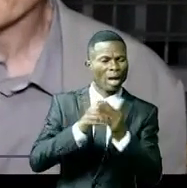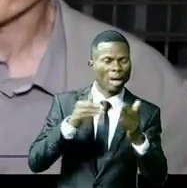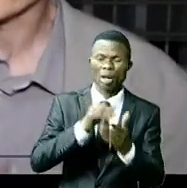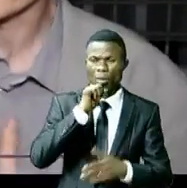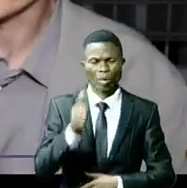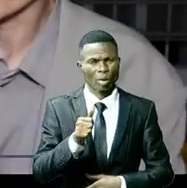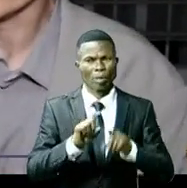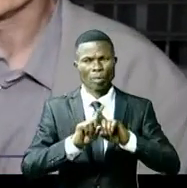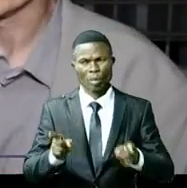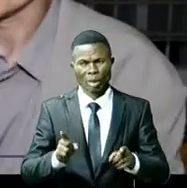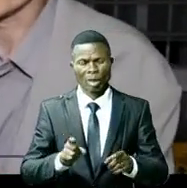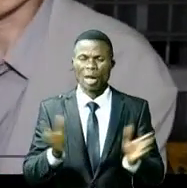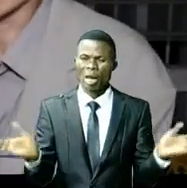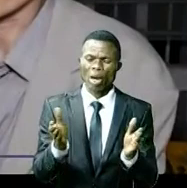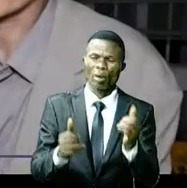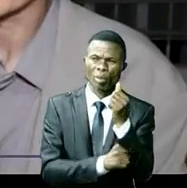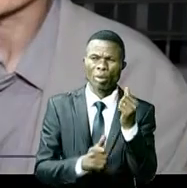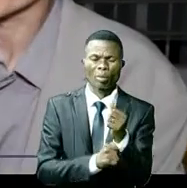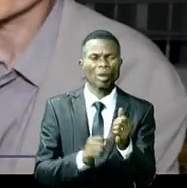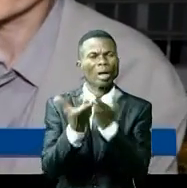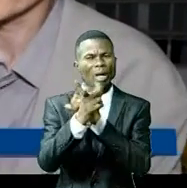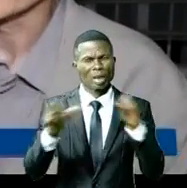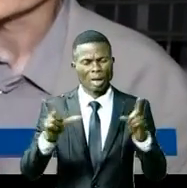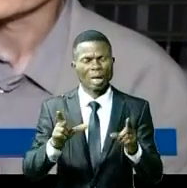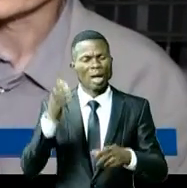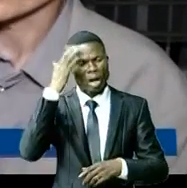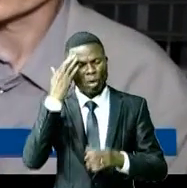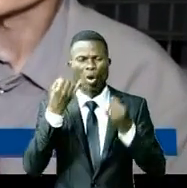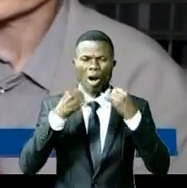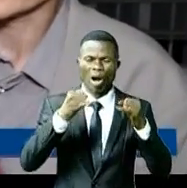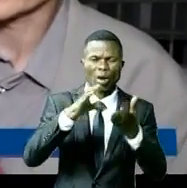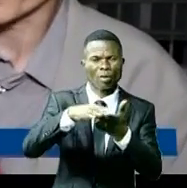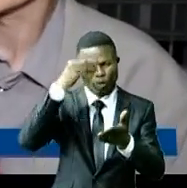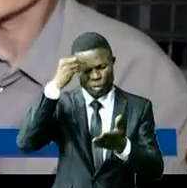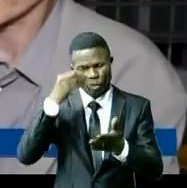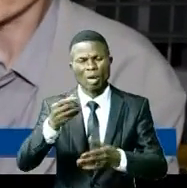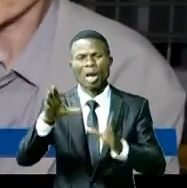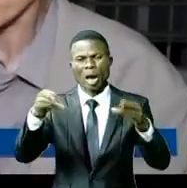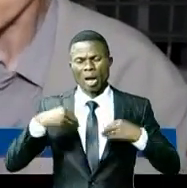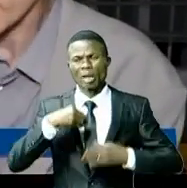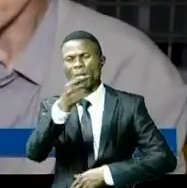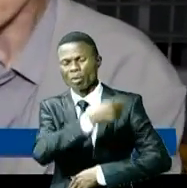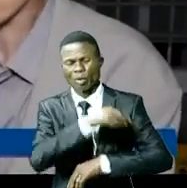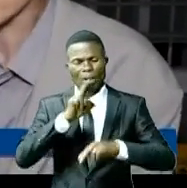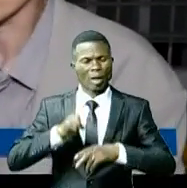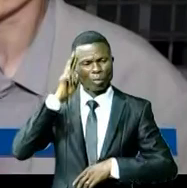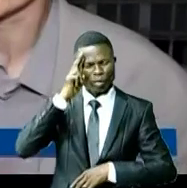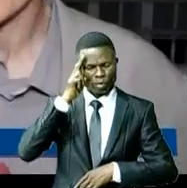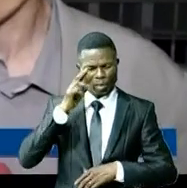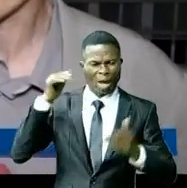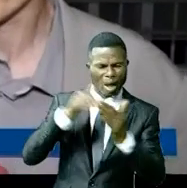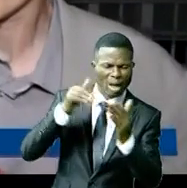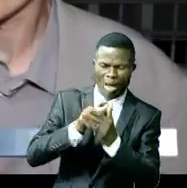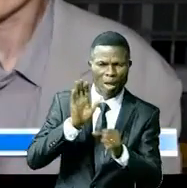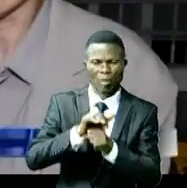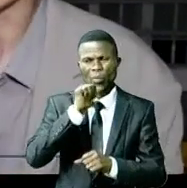exemple, mais inciter les gens de manière volontaire à s'informer, dire aux gens non vaccinés, prenez le temps de réfléchir, ne pas les presser dans le temps. Et